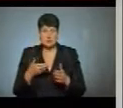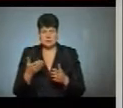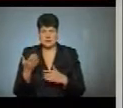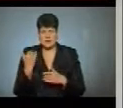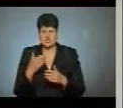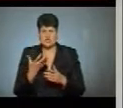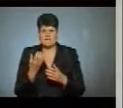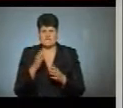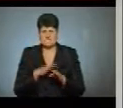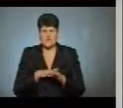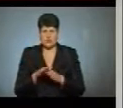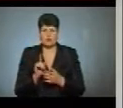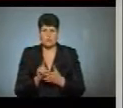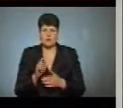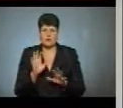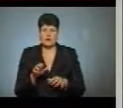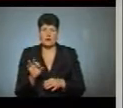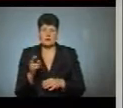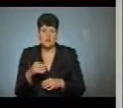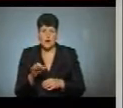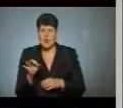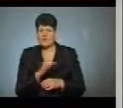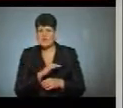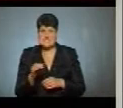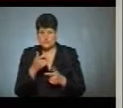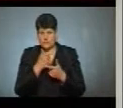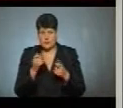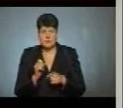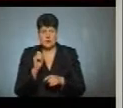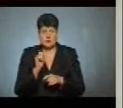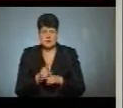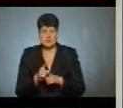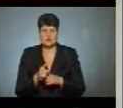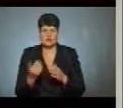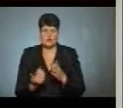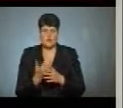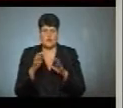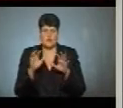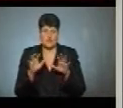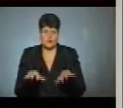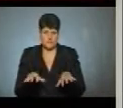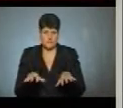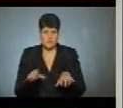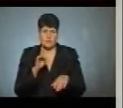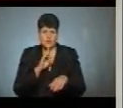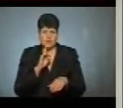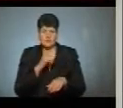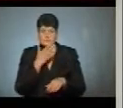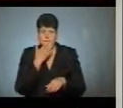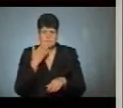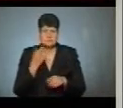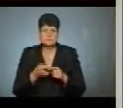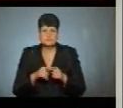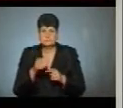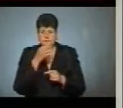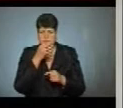виконував обов'язки голови ОДА. Офіційної інформації про призначення нового голови Тернопільської облдержадміністрації поки що немає. Про це нам